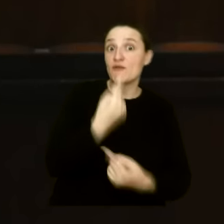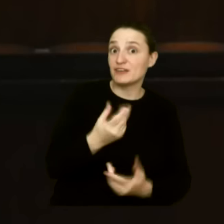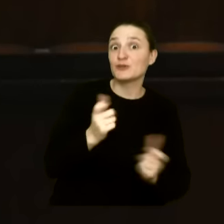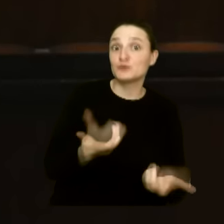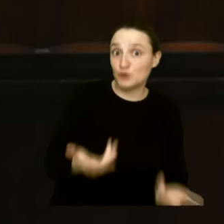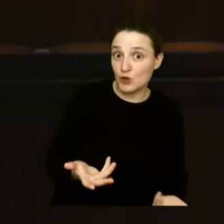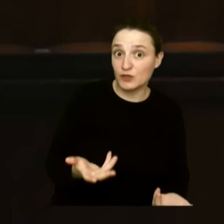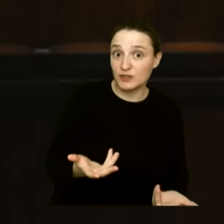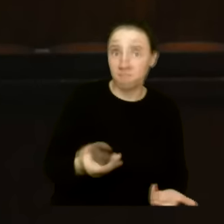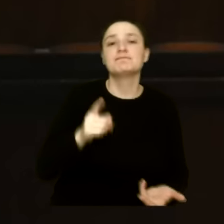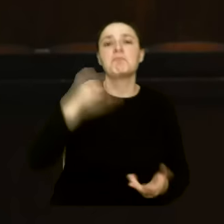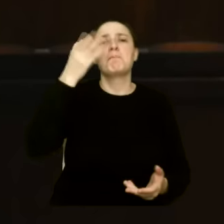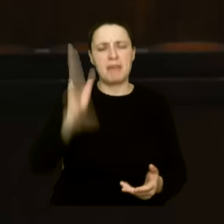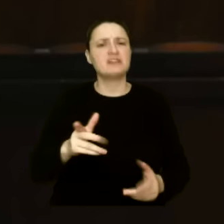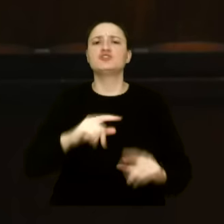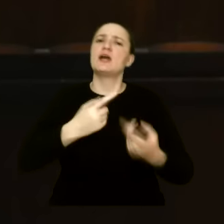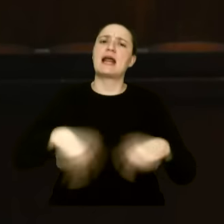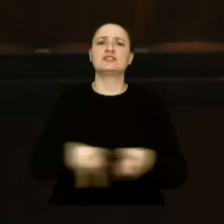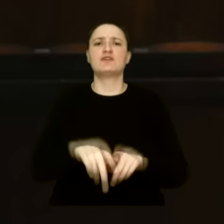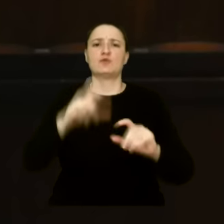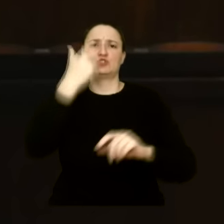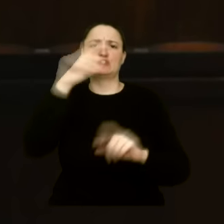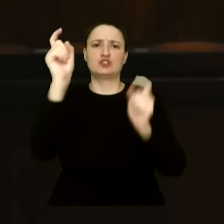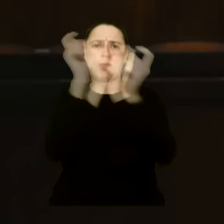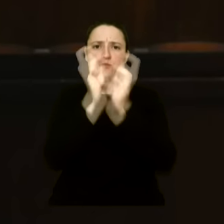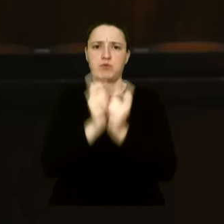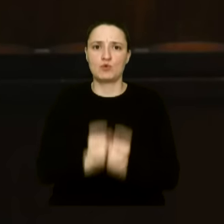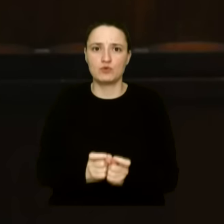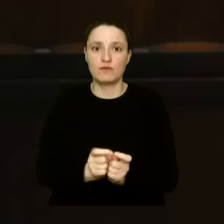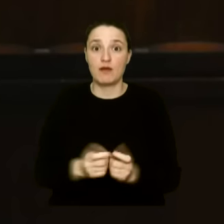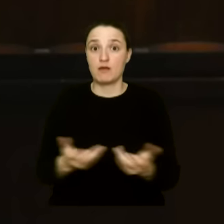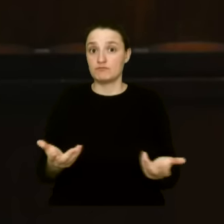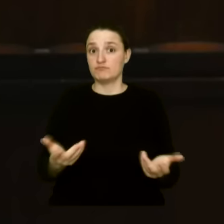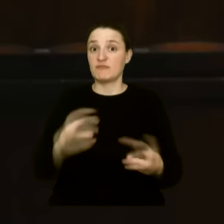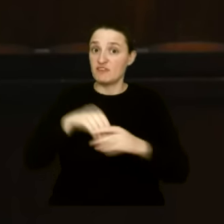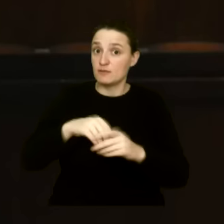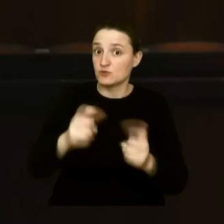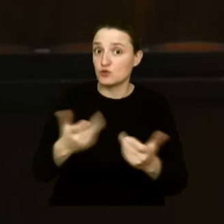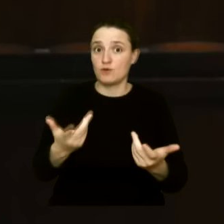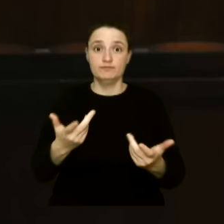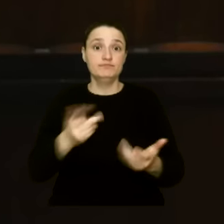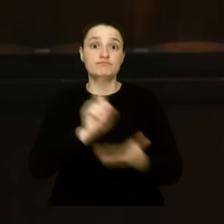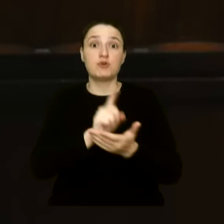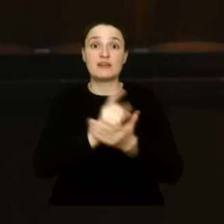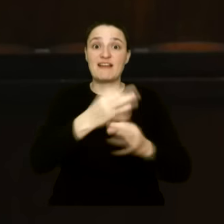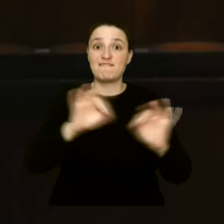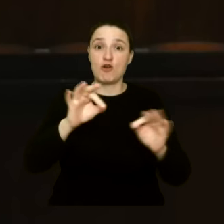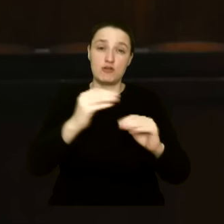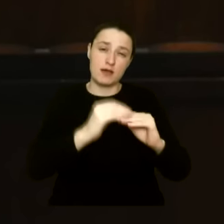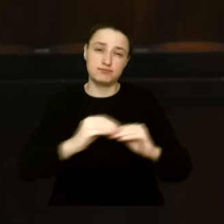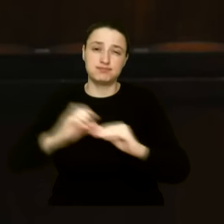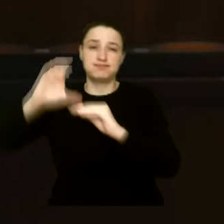rządów zrealizuje 100 konkretów. Owe konkrety to między innymi podniesienie kwoty wolnej od podatku do